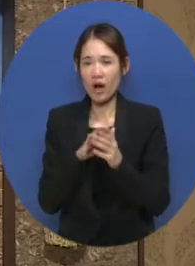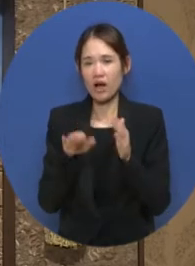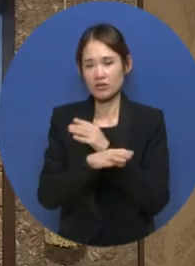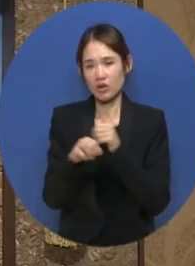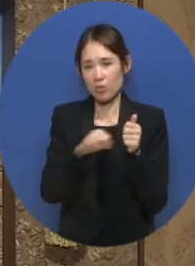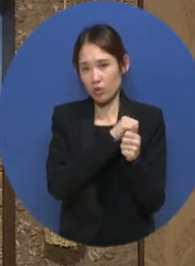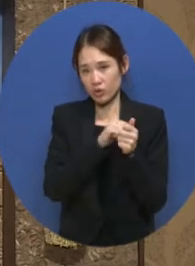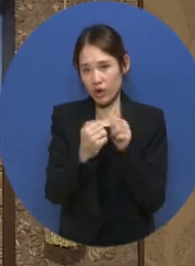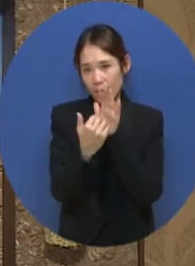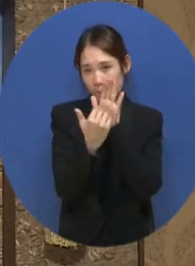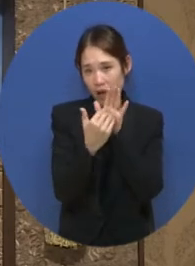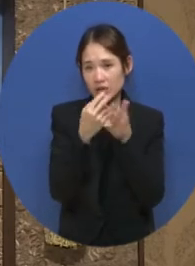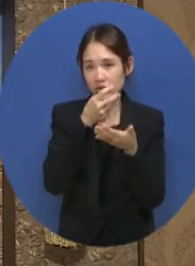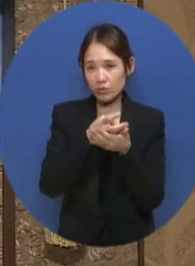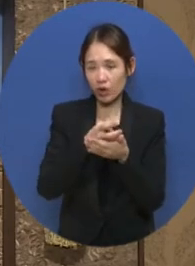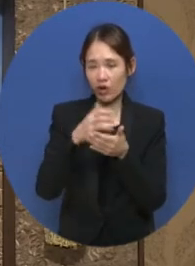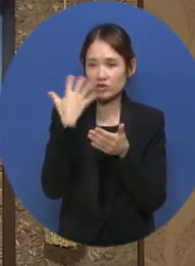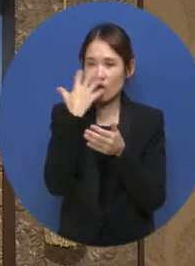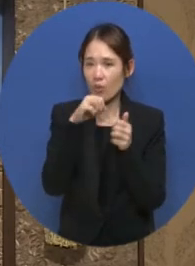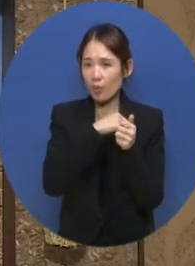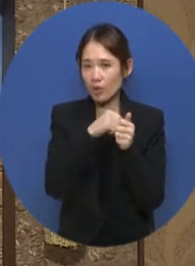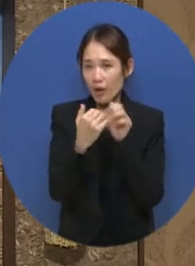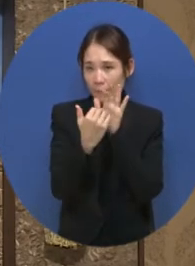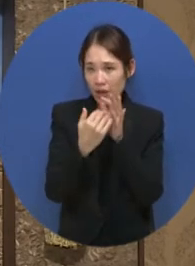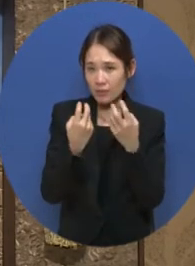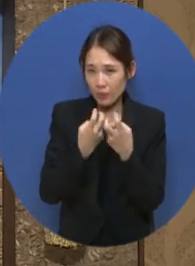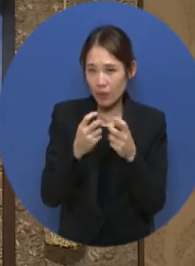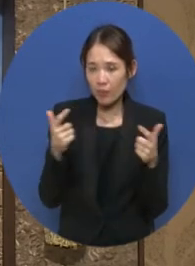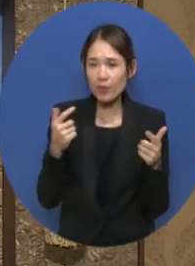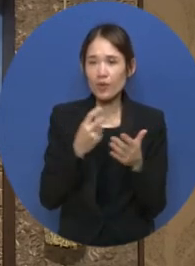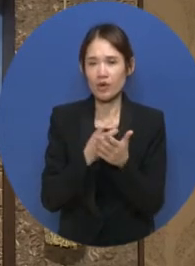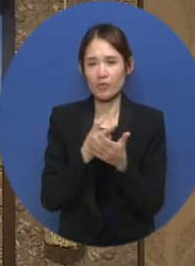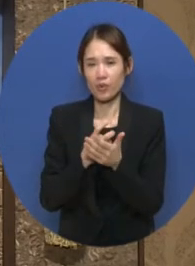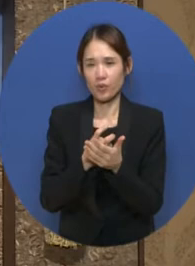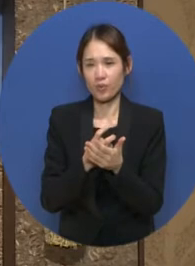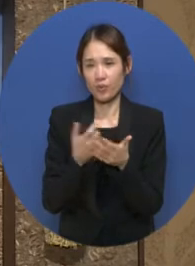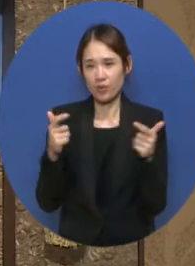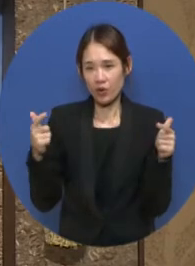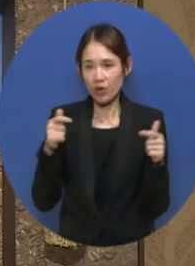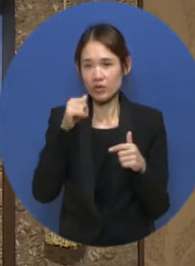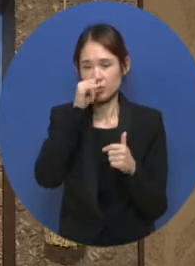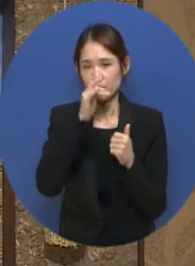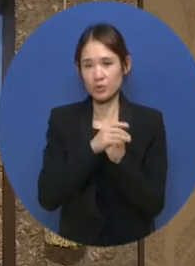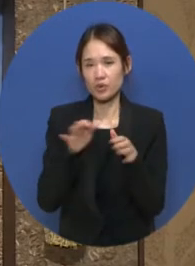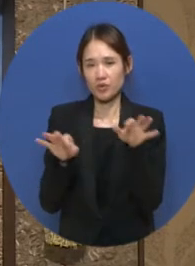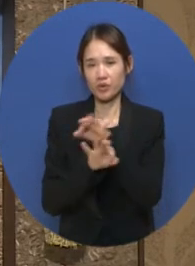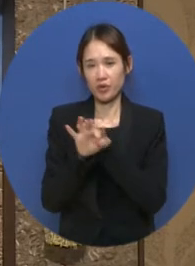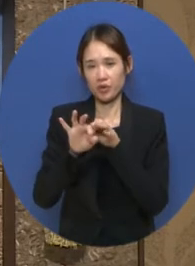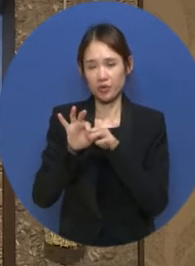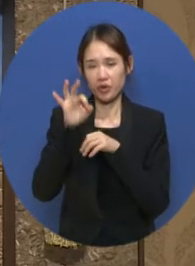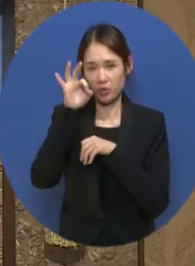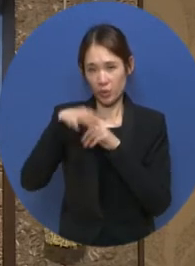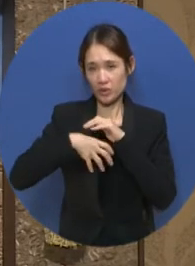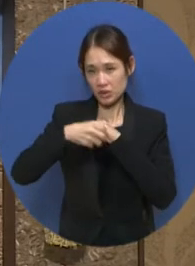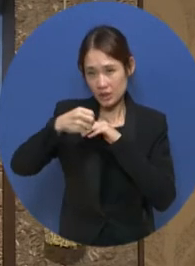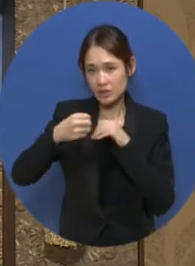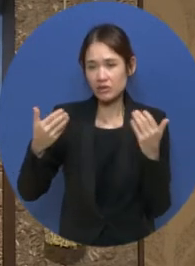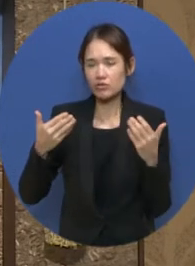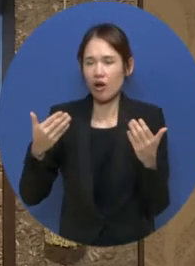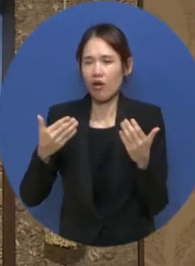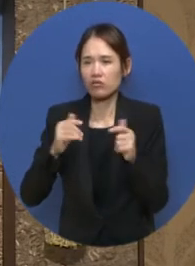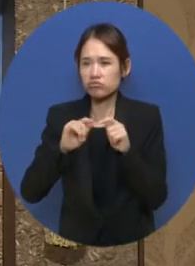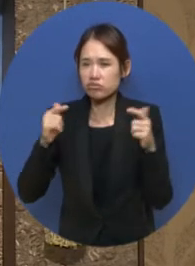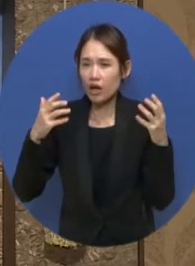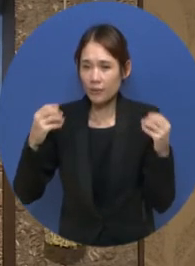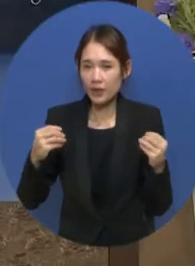방지 버 또 성폭력 방지 퍼 이런 것들이어서 처벌할 수도 있고요 그리고 또 경제적 착취에 사건들이 사실은 많이